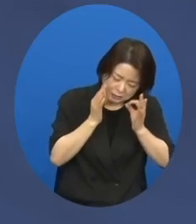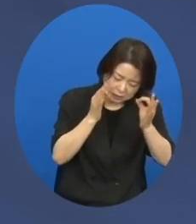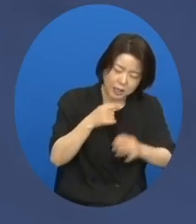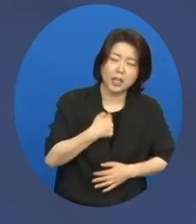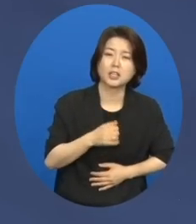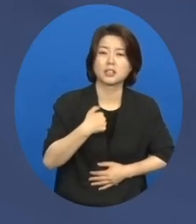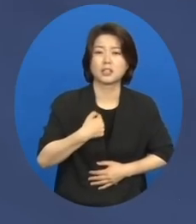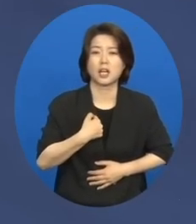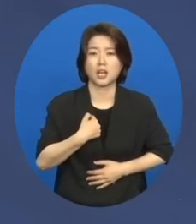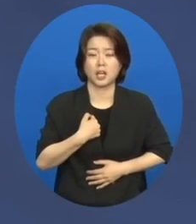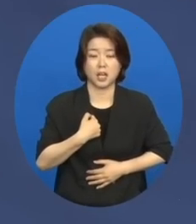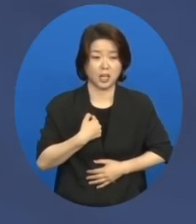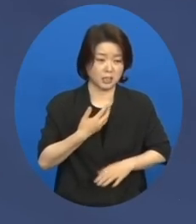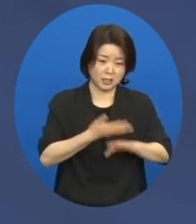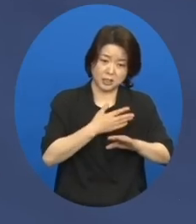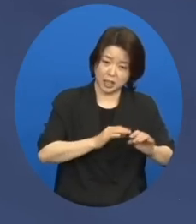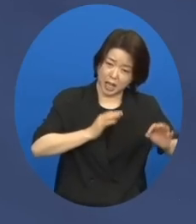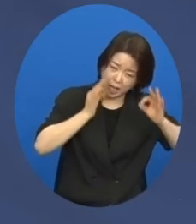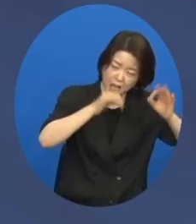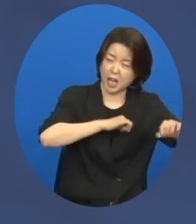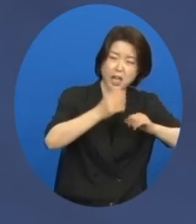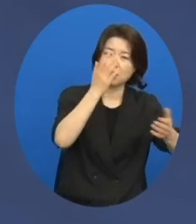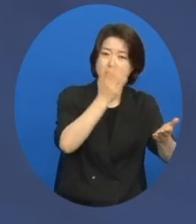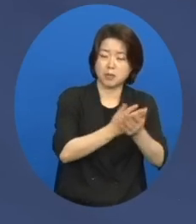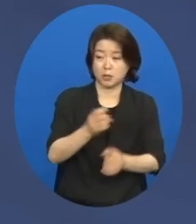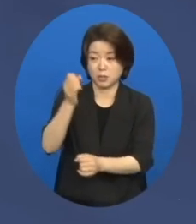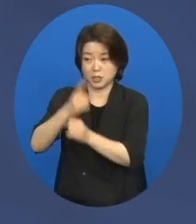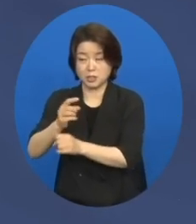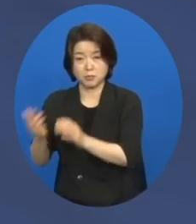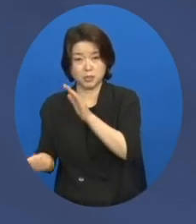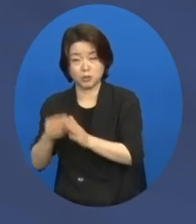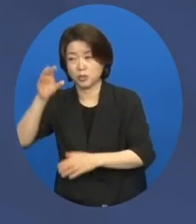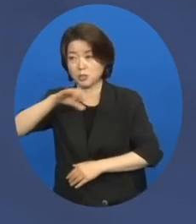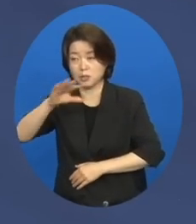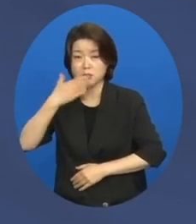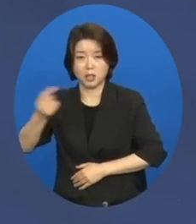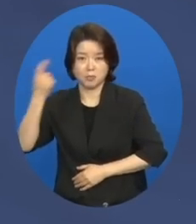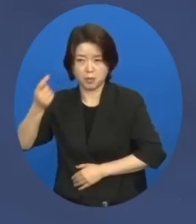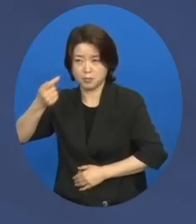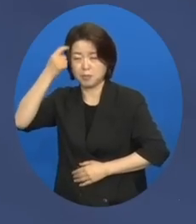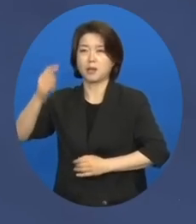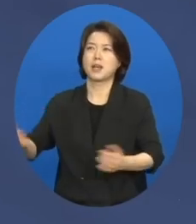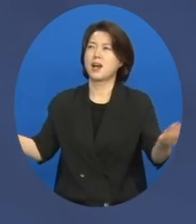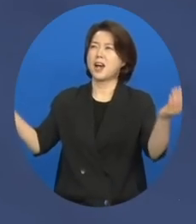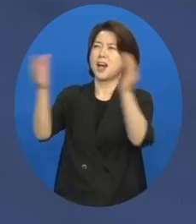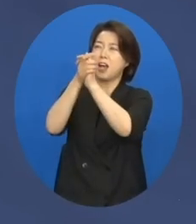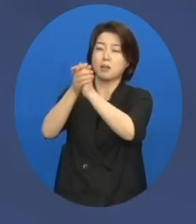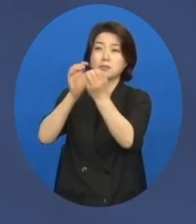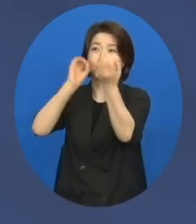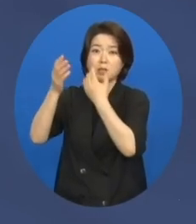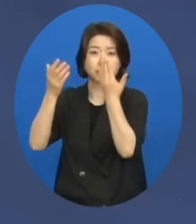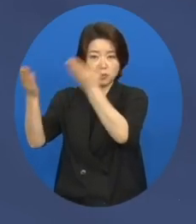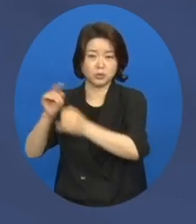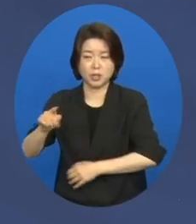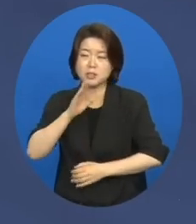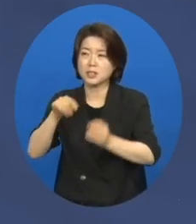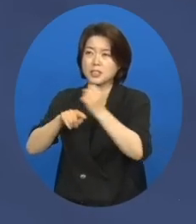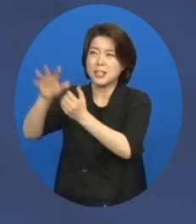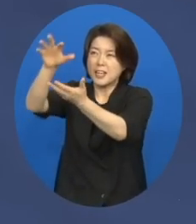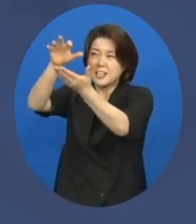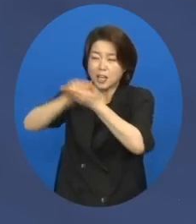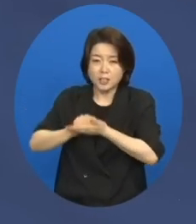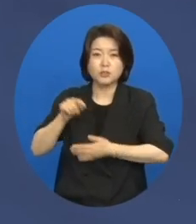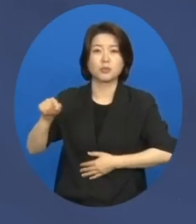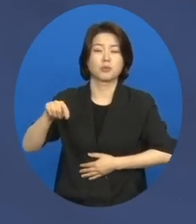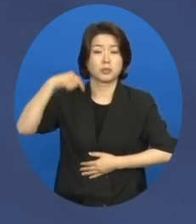이걸 엉뚱한 짓 하지 아니하고 이미 이루어진 십자가의 복음을 깨닫고 아멘 한 다음에 이걸 그 진리로 여기고